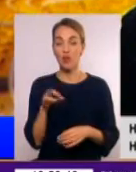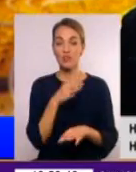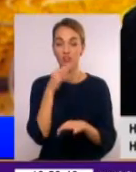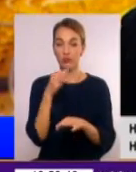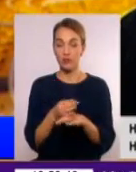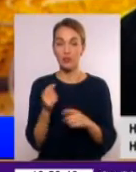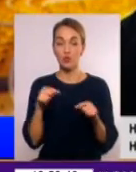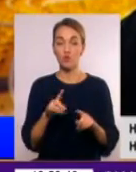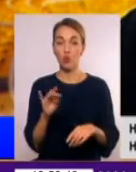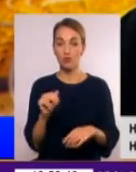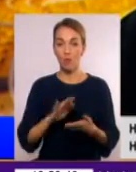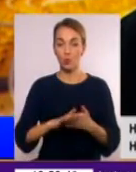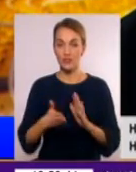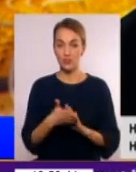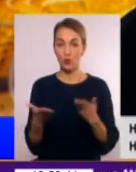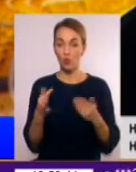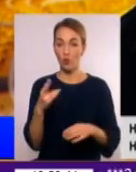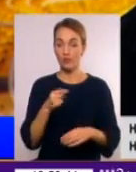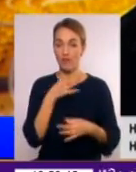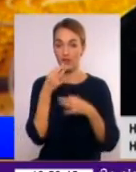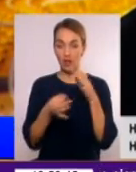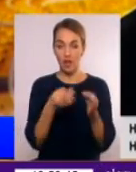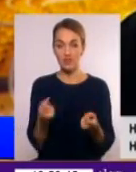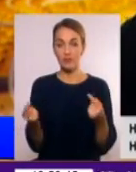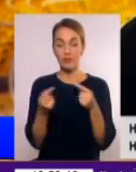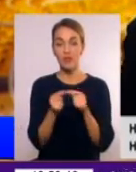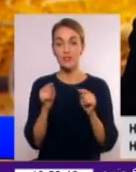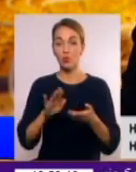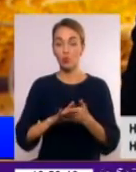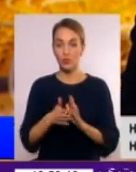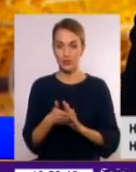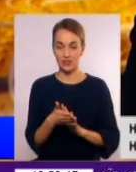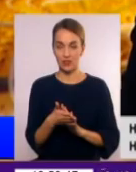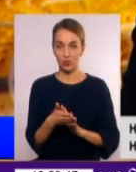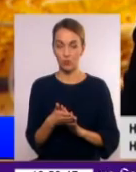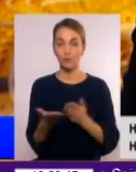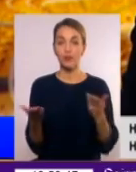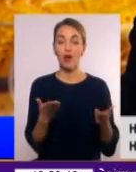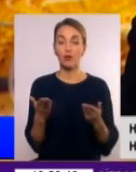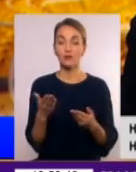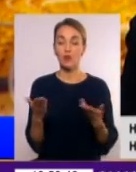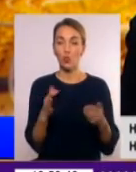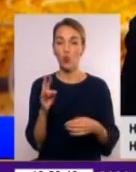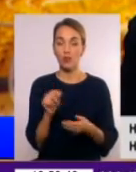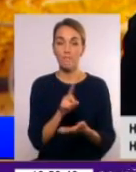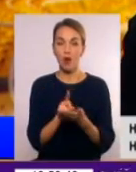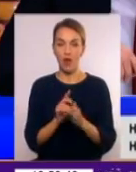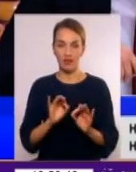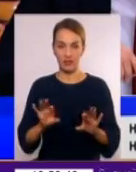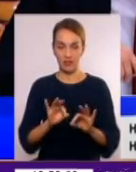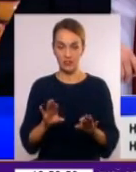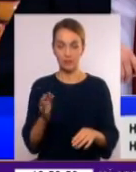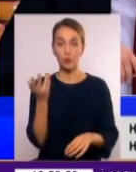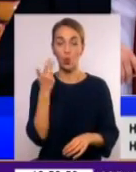щоб вона позицію, яку вона викладає, співпадала з тією позицією, яку вона має викласти.